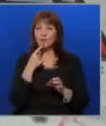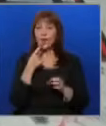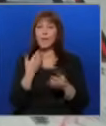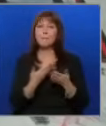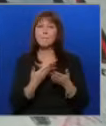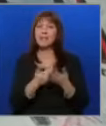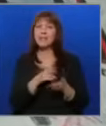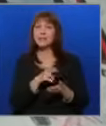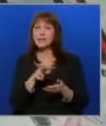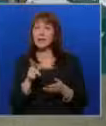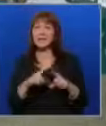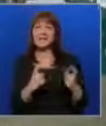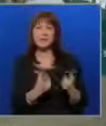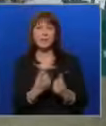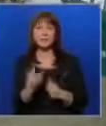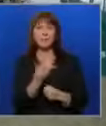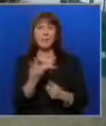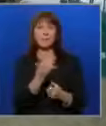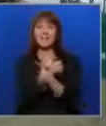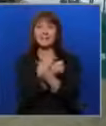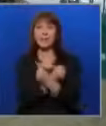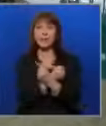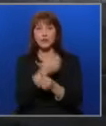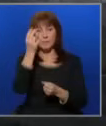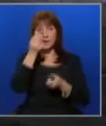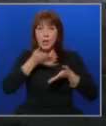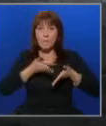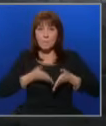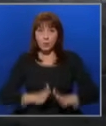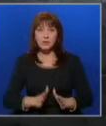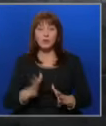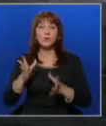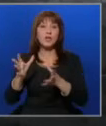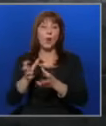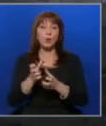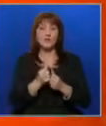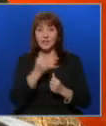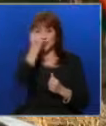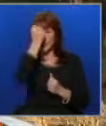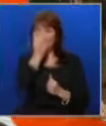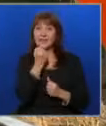на семействата на двамата заложници с български произход, отвлечени от Хамас.